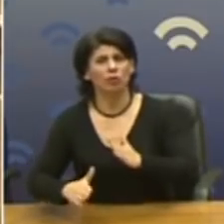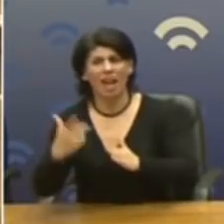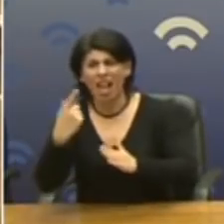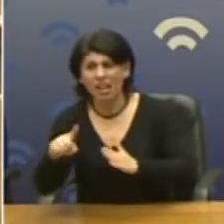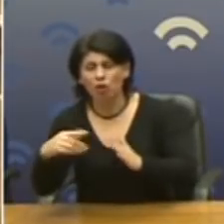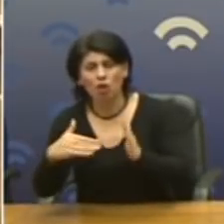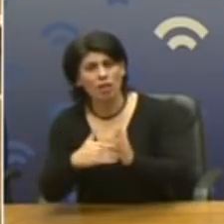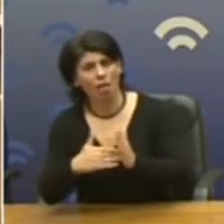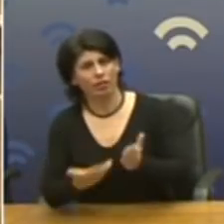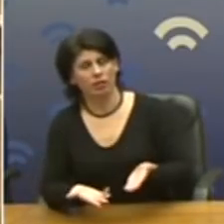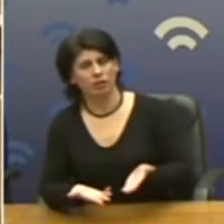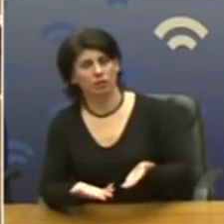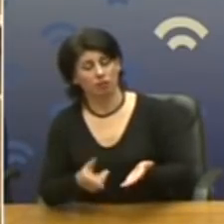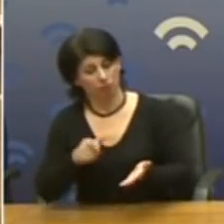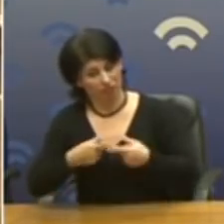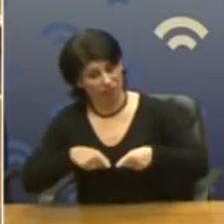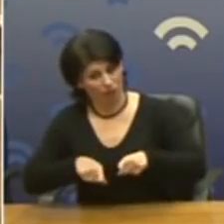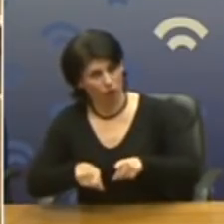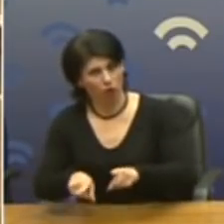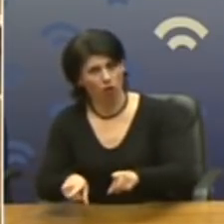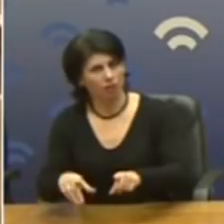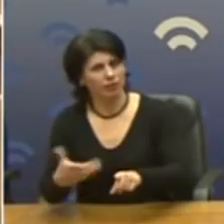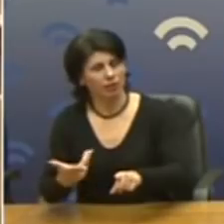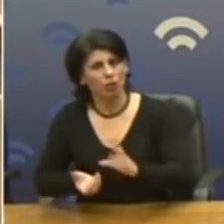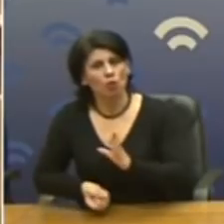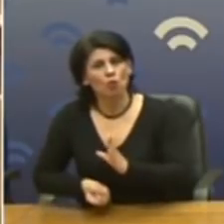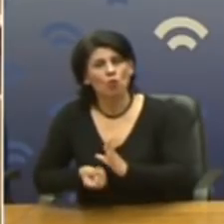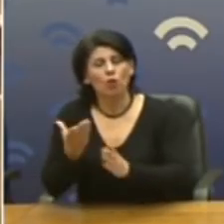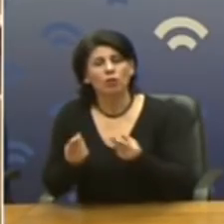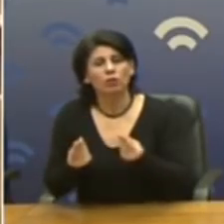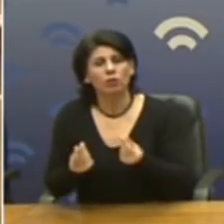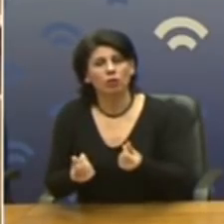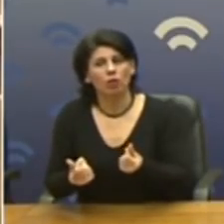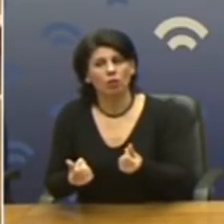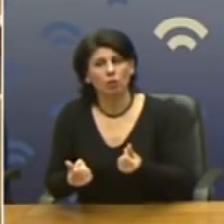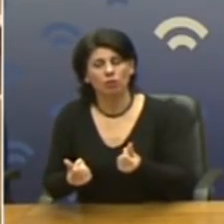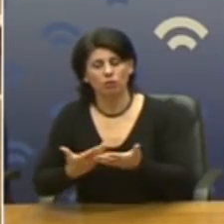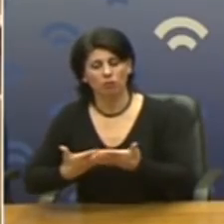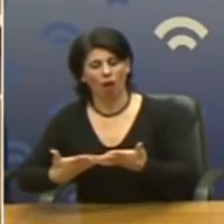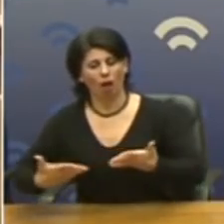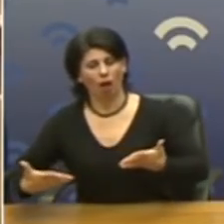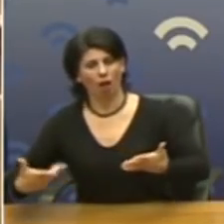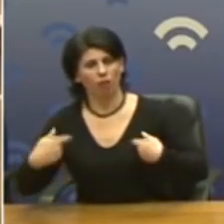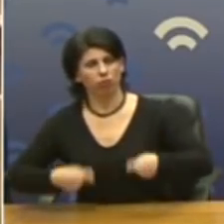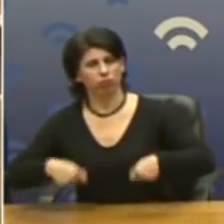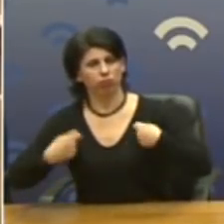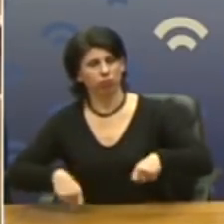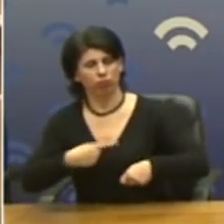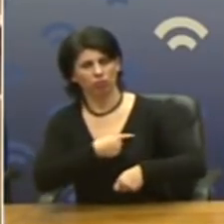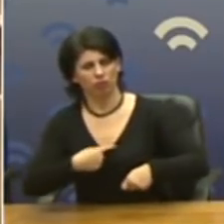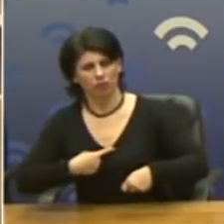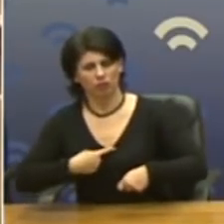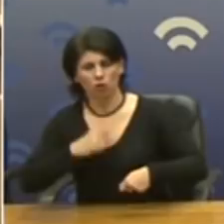που συμβαίνει αυτό μάλιστα, δίνεται νέα εργαλεία προς την μεγάλη εργοδοσία για να